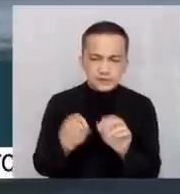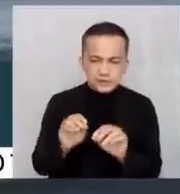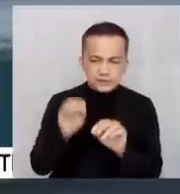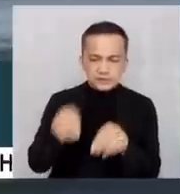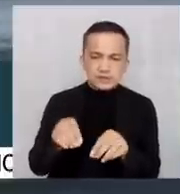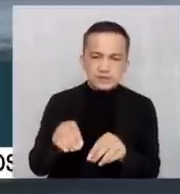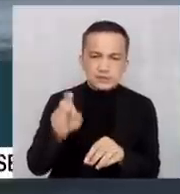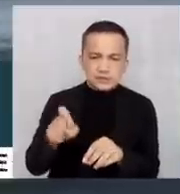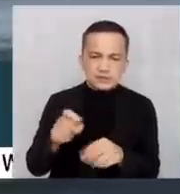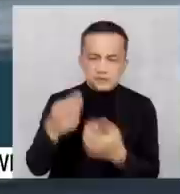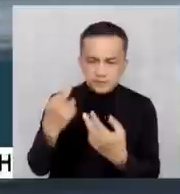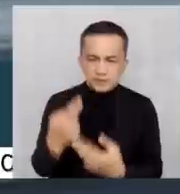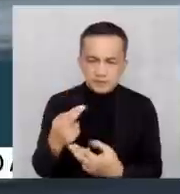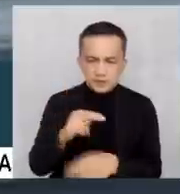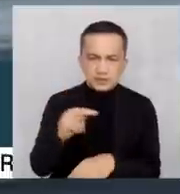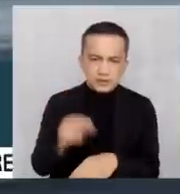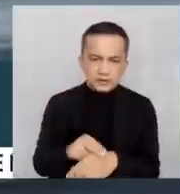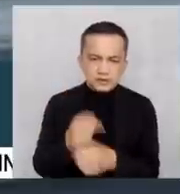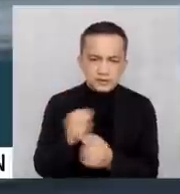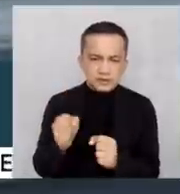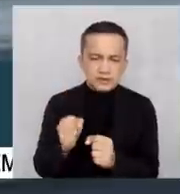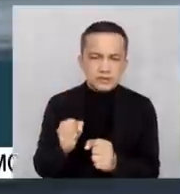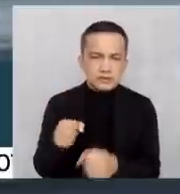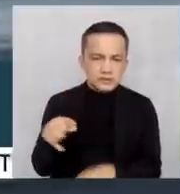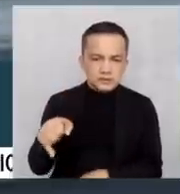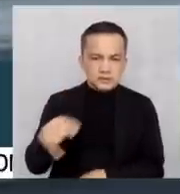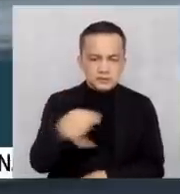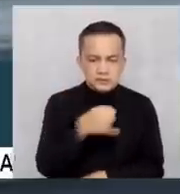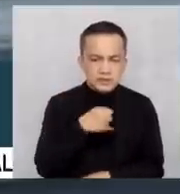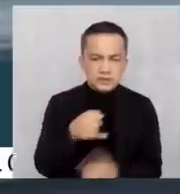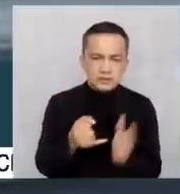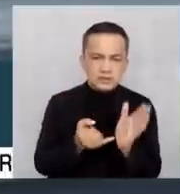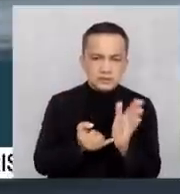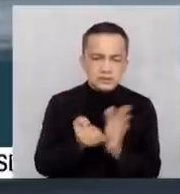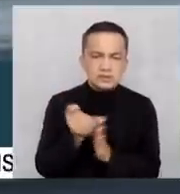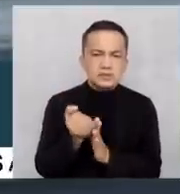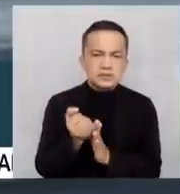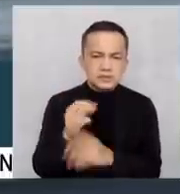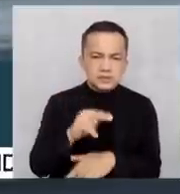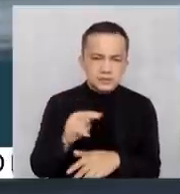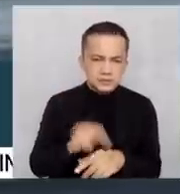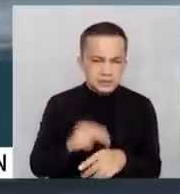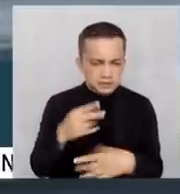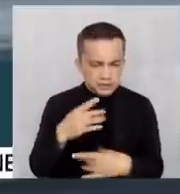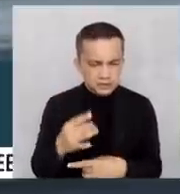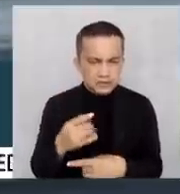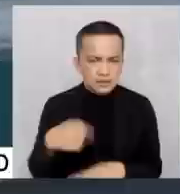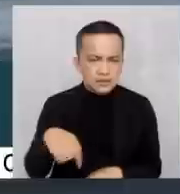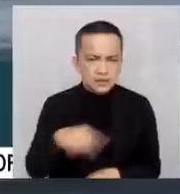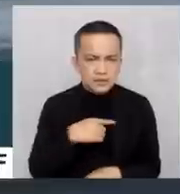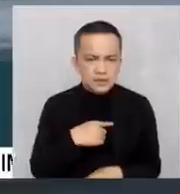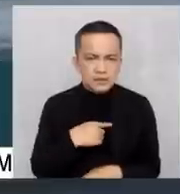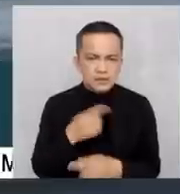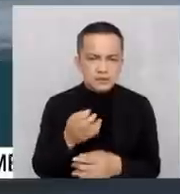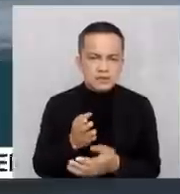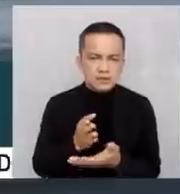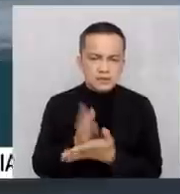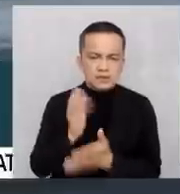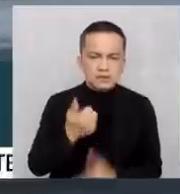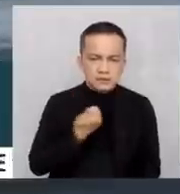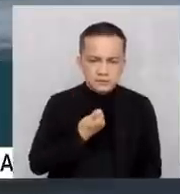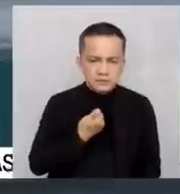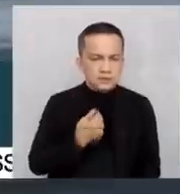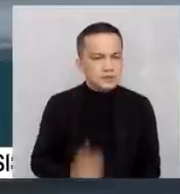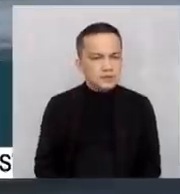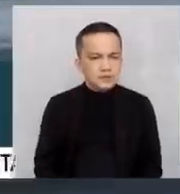sovereignty, territorial integrity, yung ating national interest, and our right to self-determination. Kasi